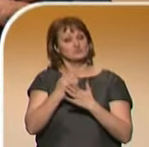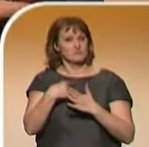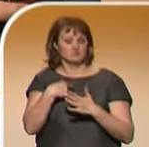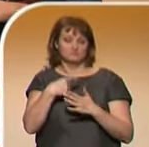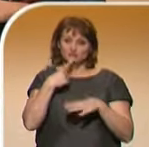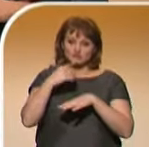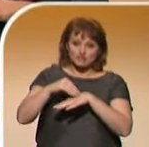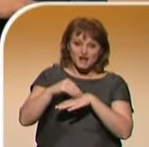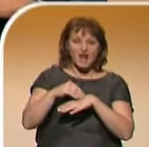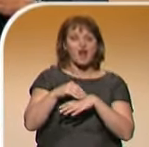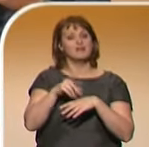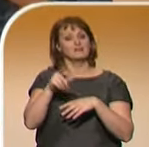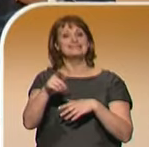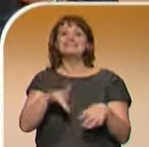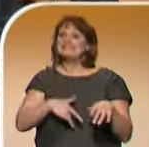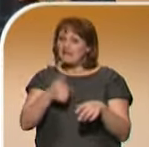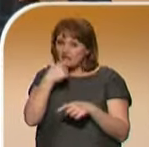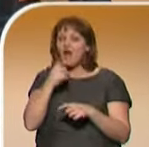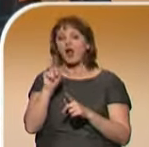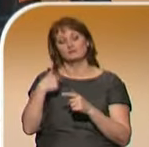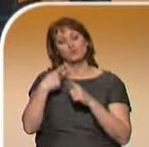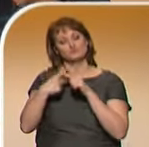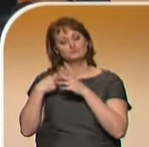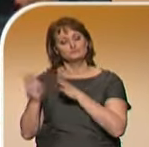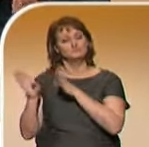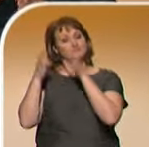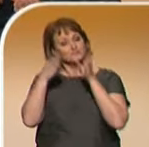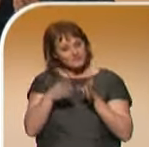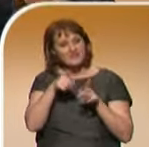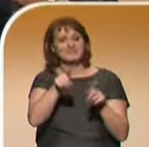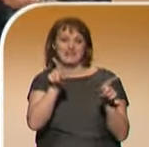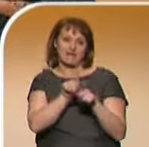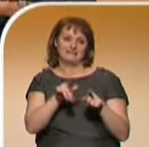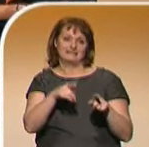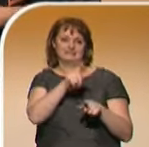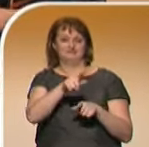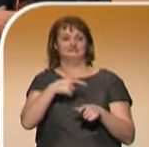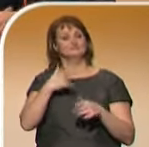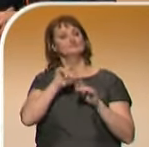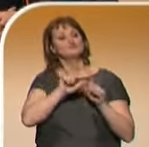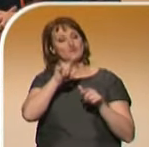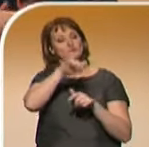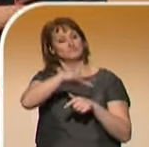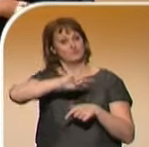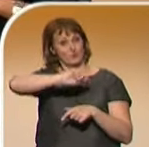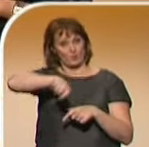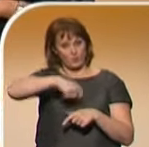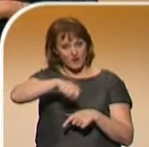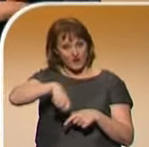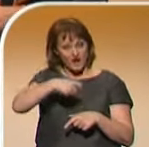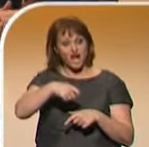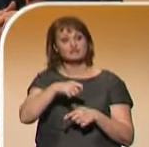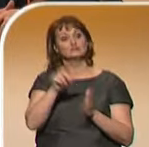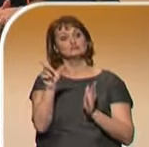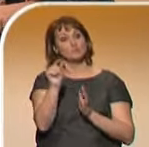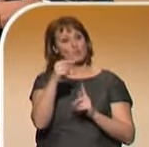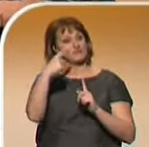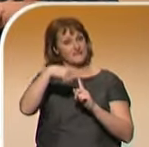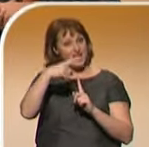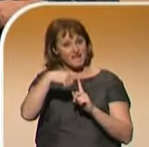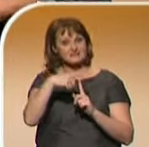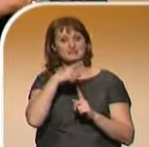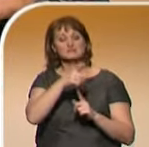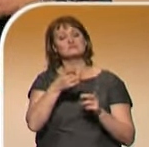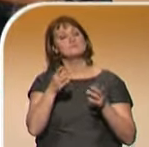taky podíváme na naše žaludky, ale trošku úplně v jiné formě, protože máme kuchaře Michala Bartáka, s ním vaří dneska Tereza, jsou to